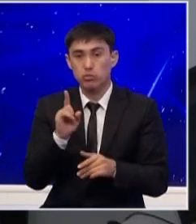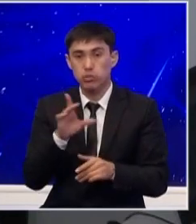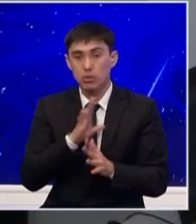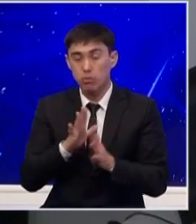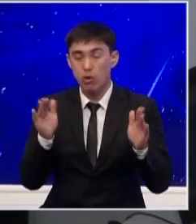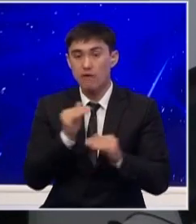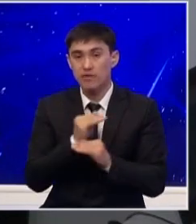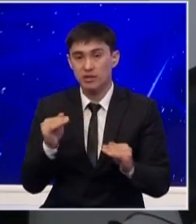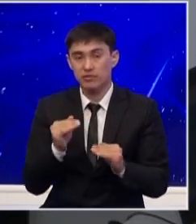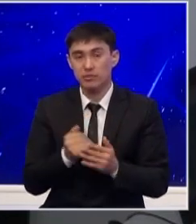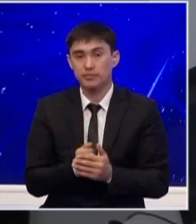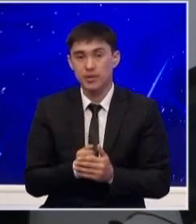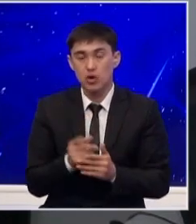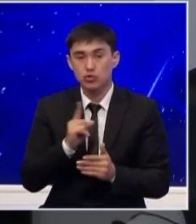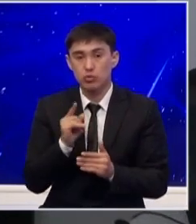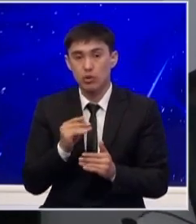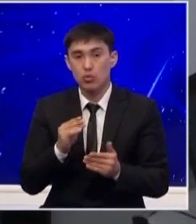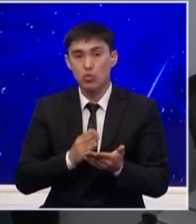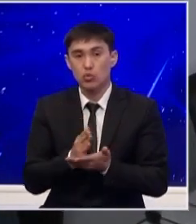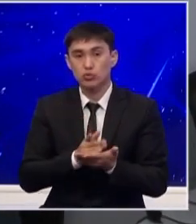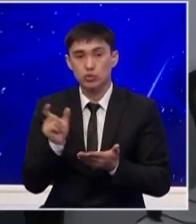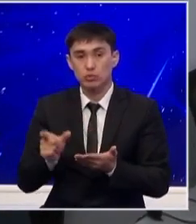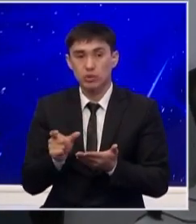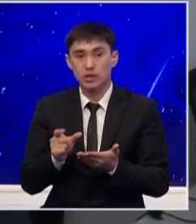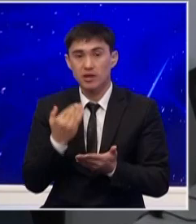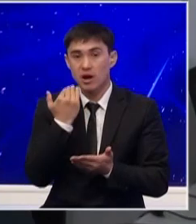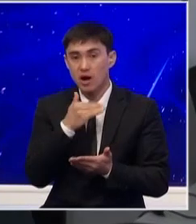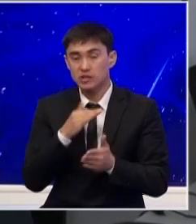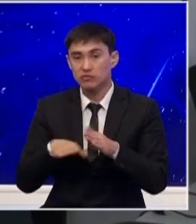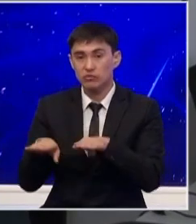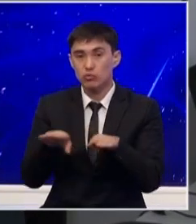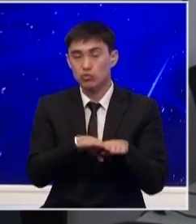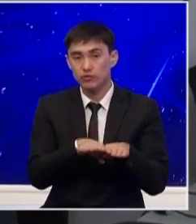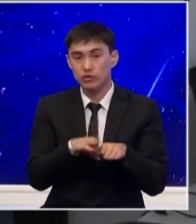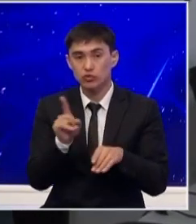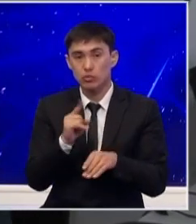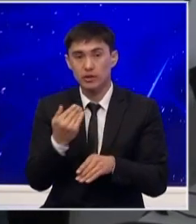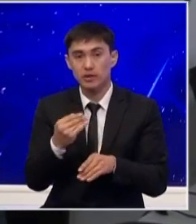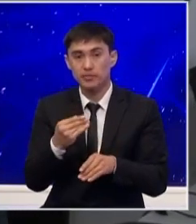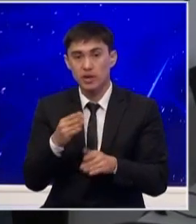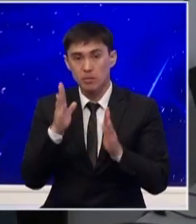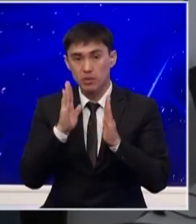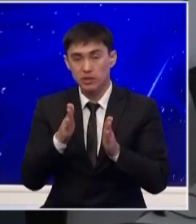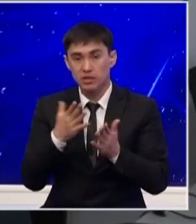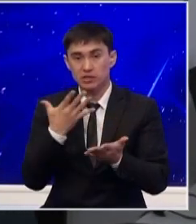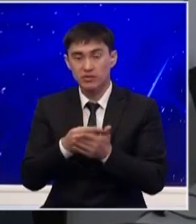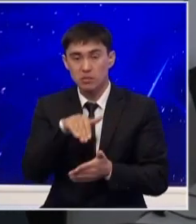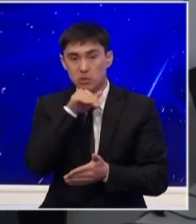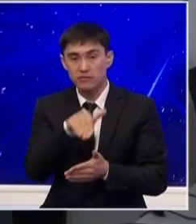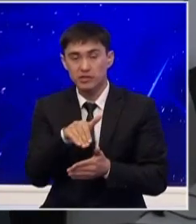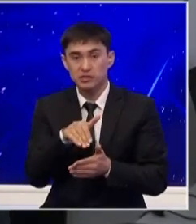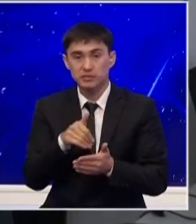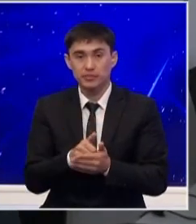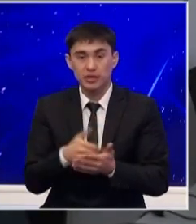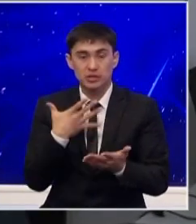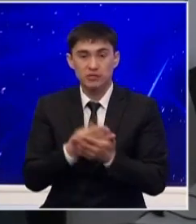более эффективными, чтобы услуги оказывались на более качественном уровне, чтобы они подходили к своей профессии,